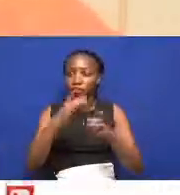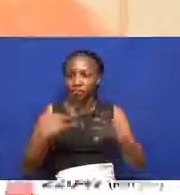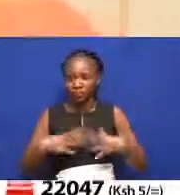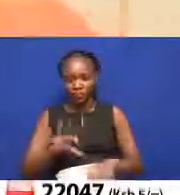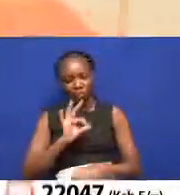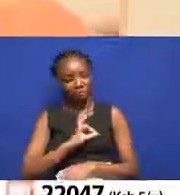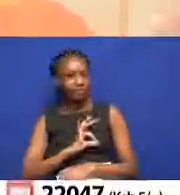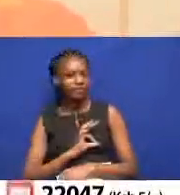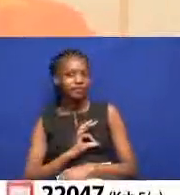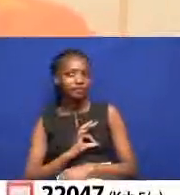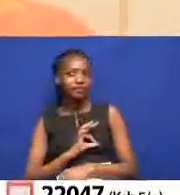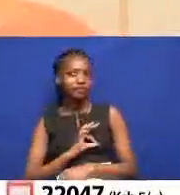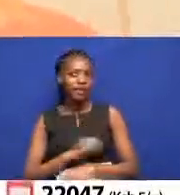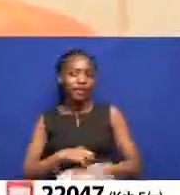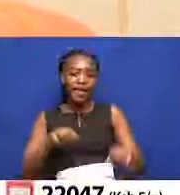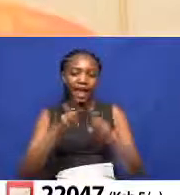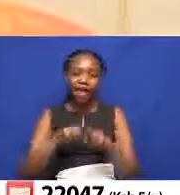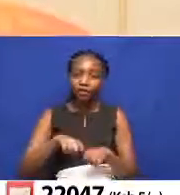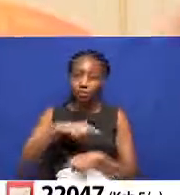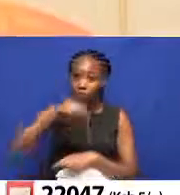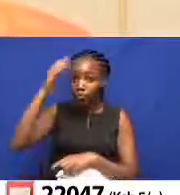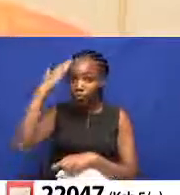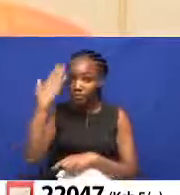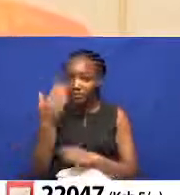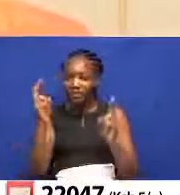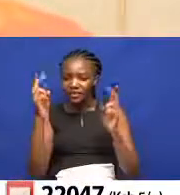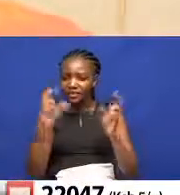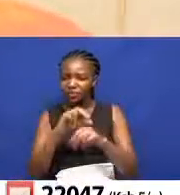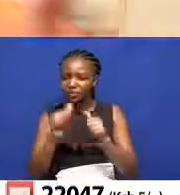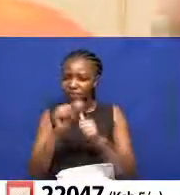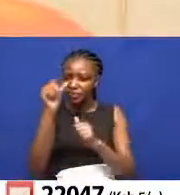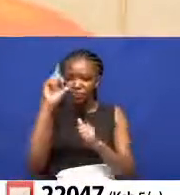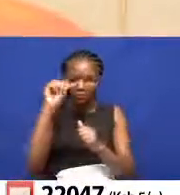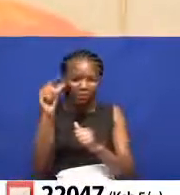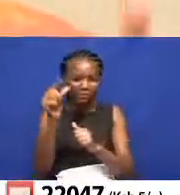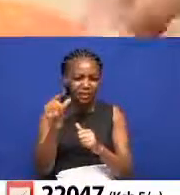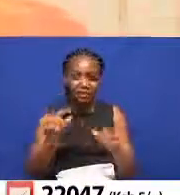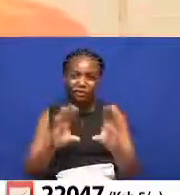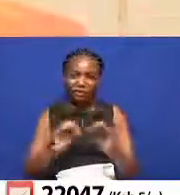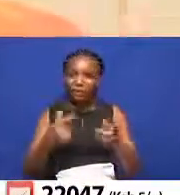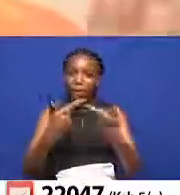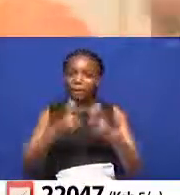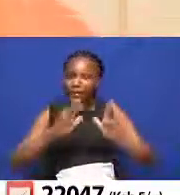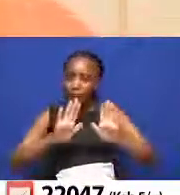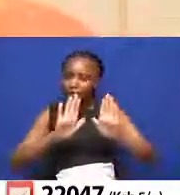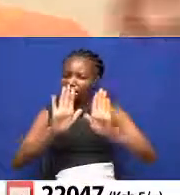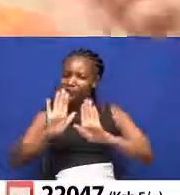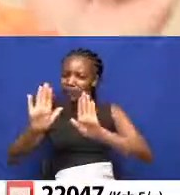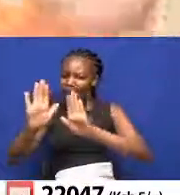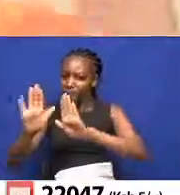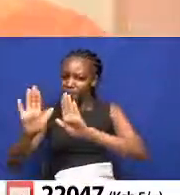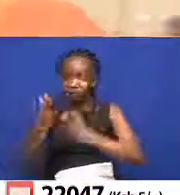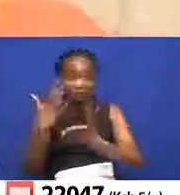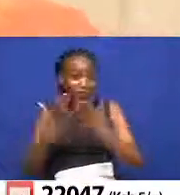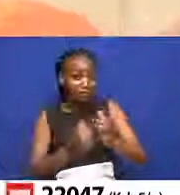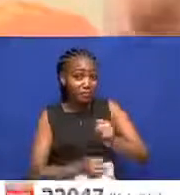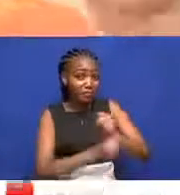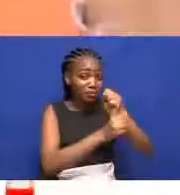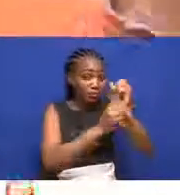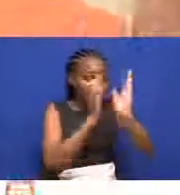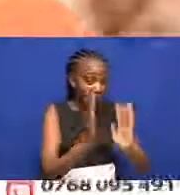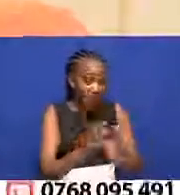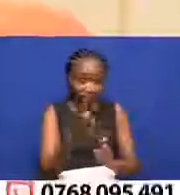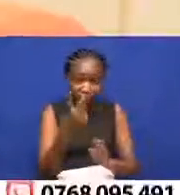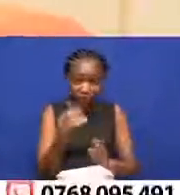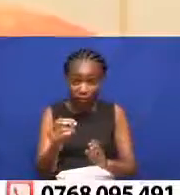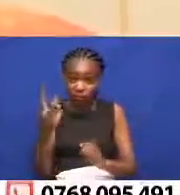huko wanaotaka kutu, sisi tunajua hii si mambo ya chama cha pwani. Hii wanafanya kampeni, kuna mtu anamkampenia 2022 awe